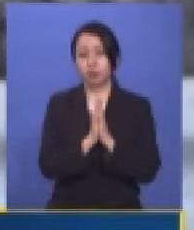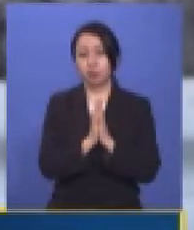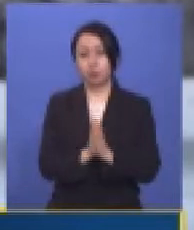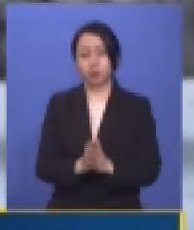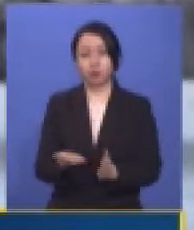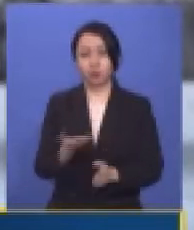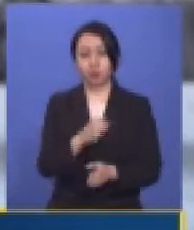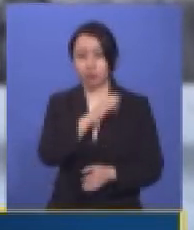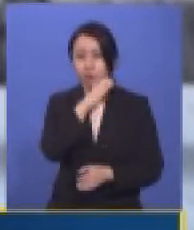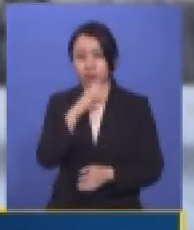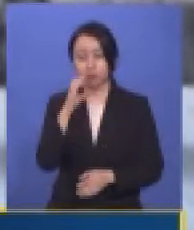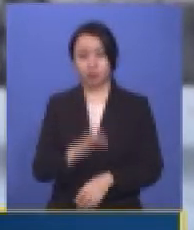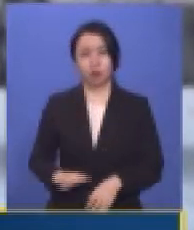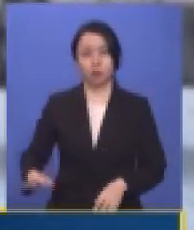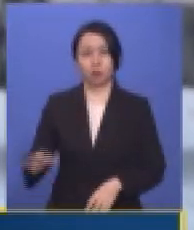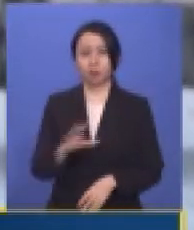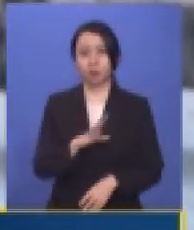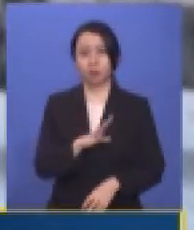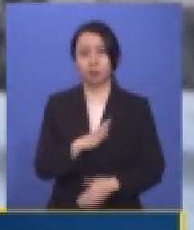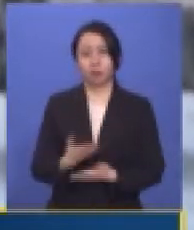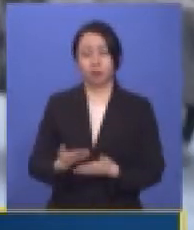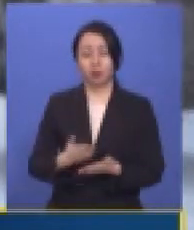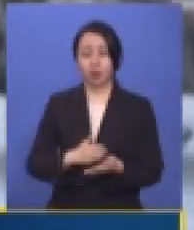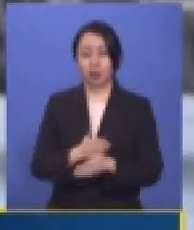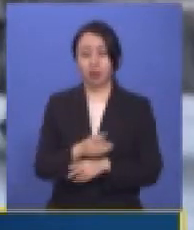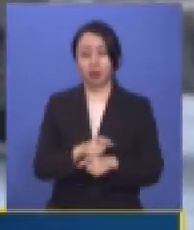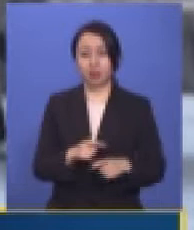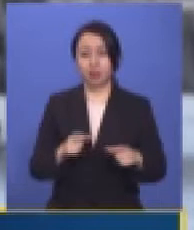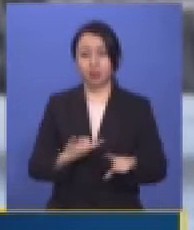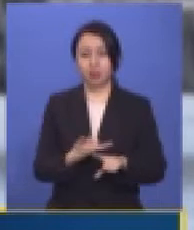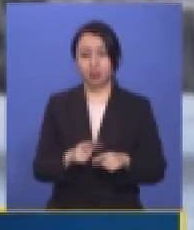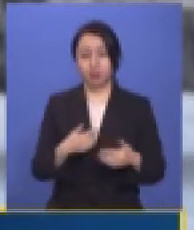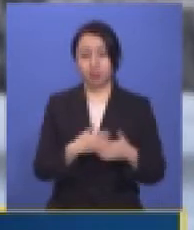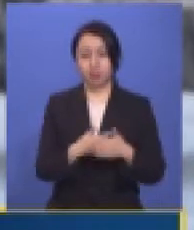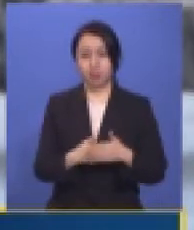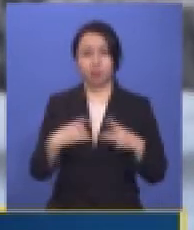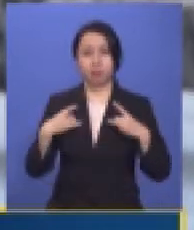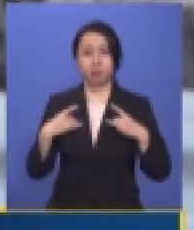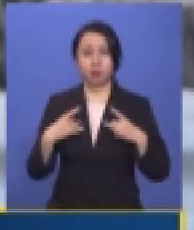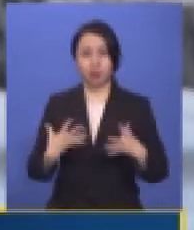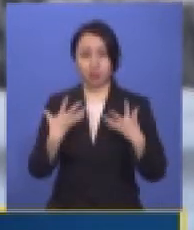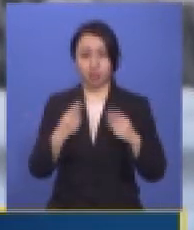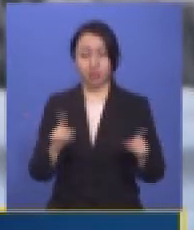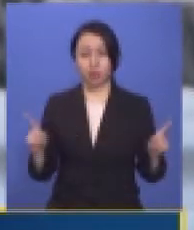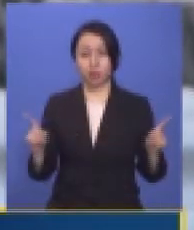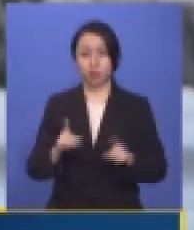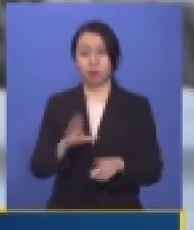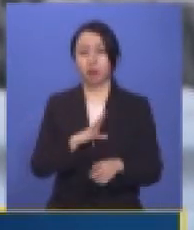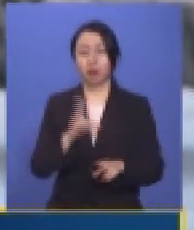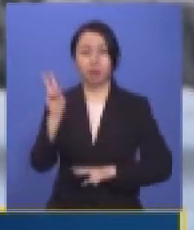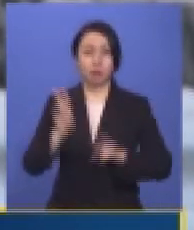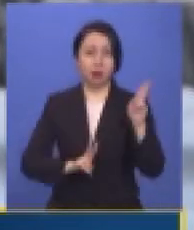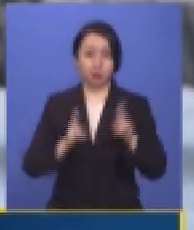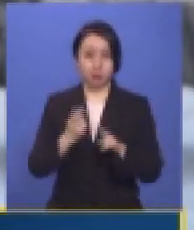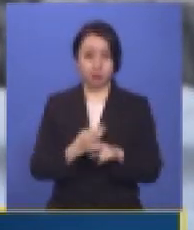жителям Северо-Кавказской области, а также прибывших к нам гостей в эти ближайшие праздничные дни, чтобы они соблюдали правила